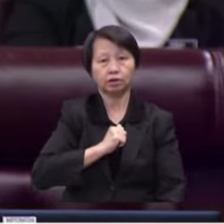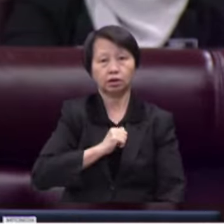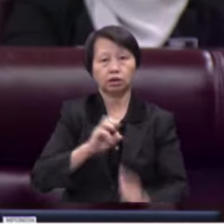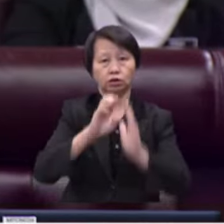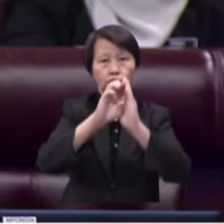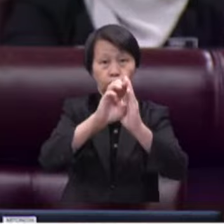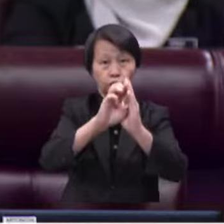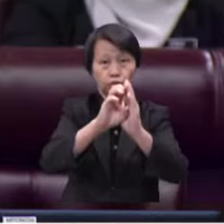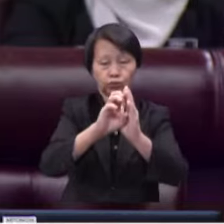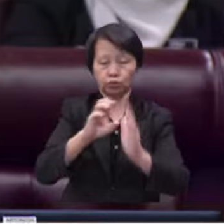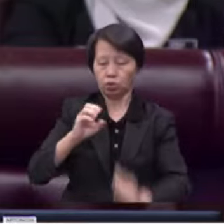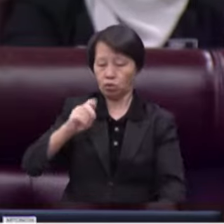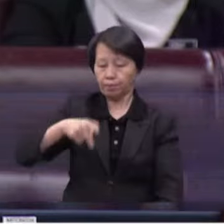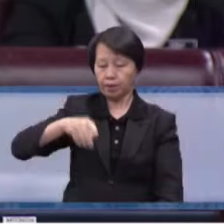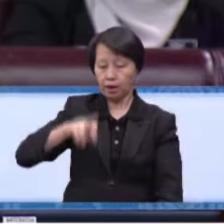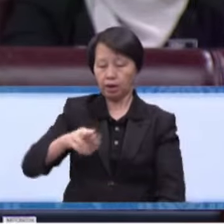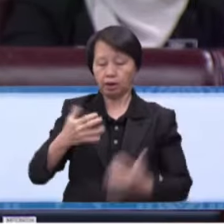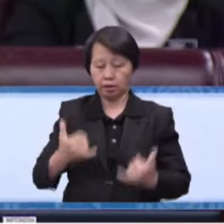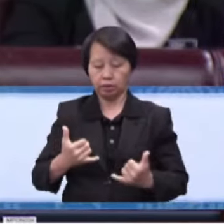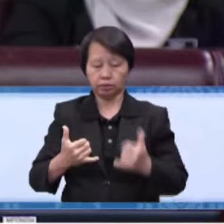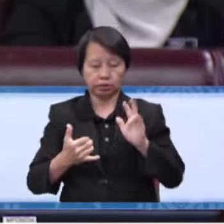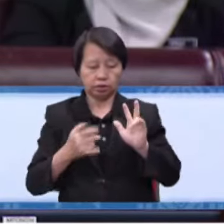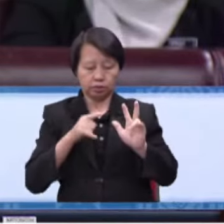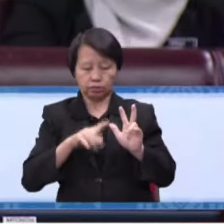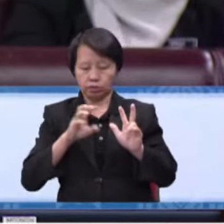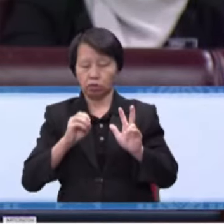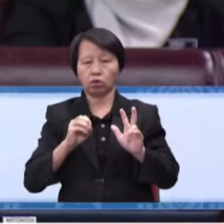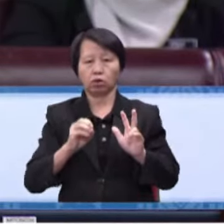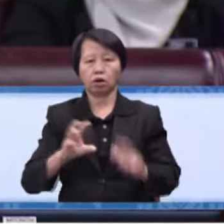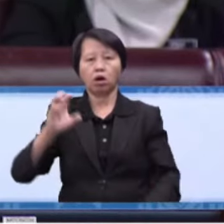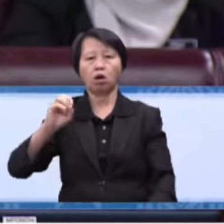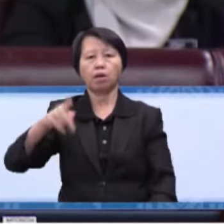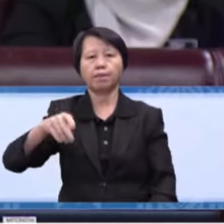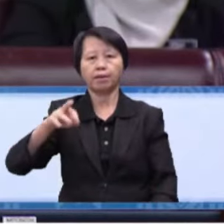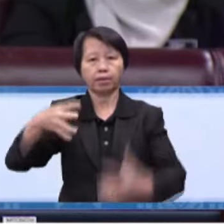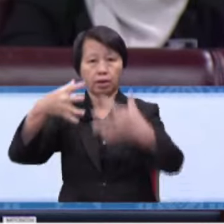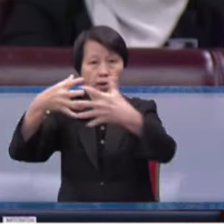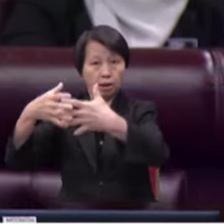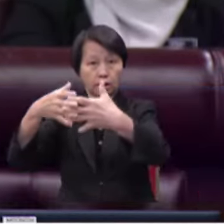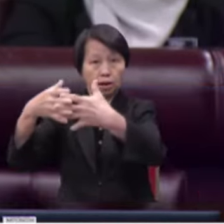sekarang ini tiga puluhan kosong Amerika